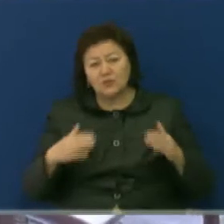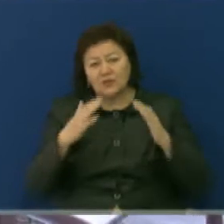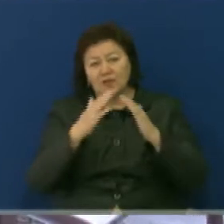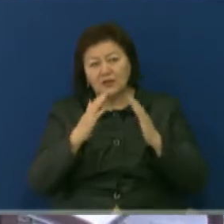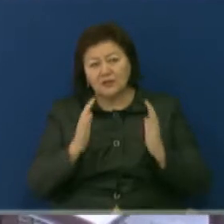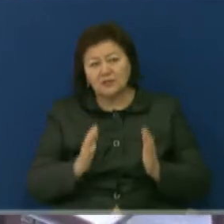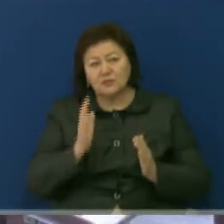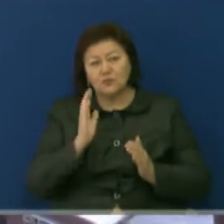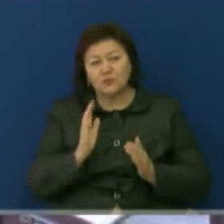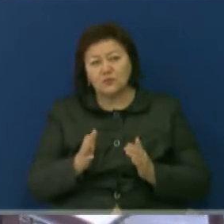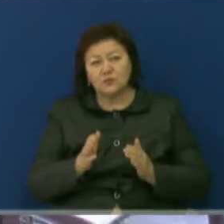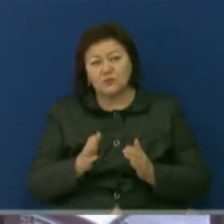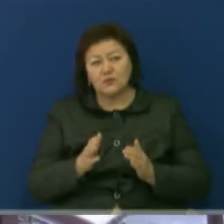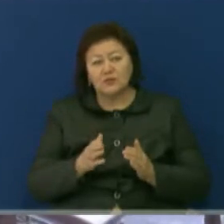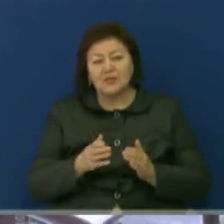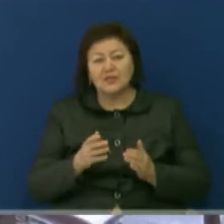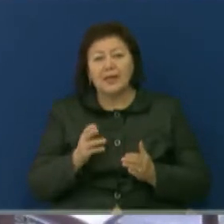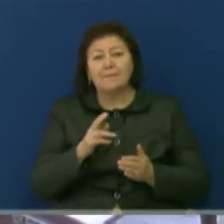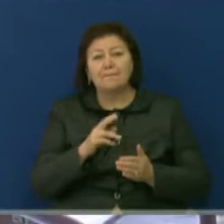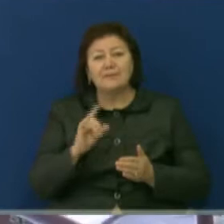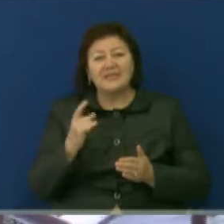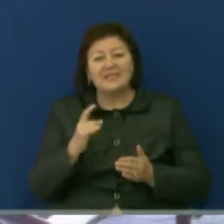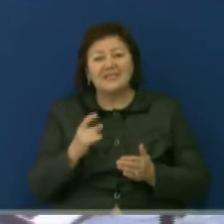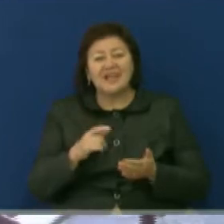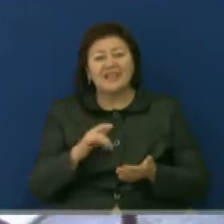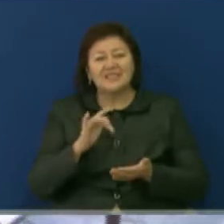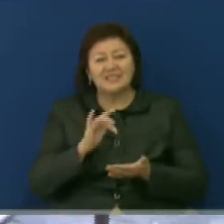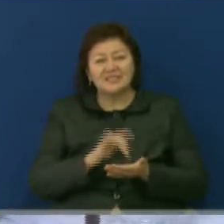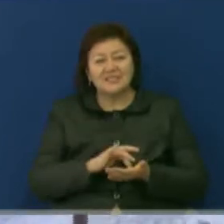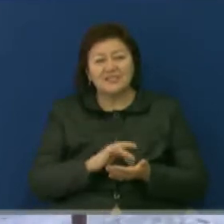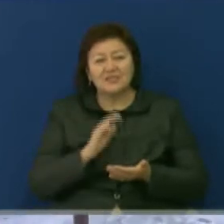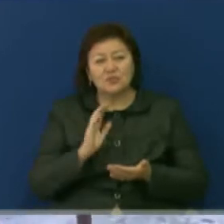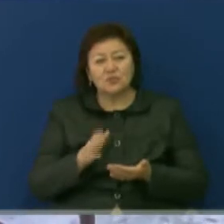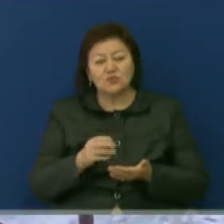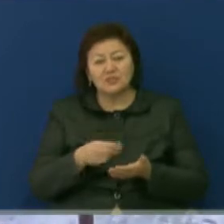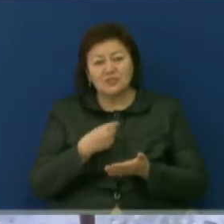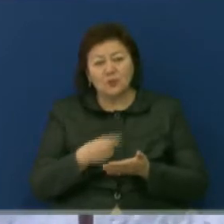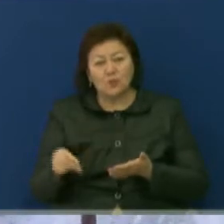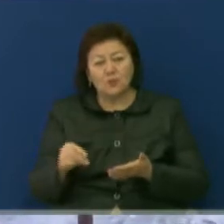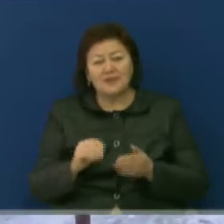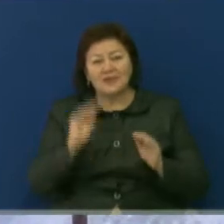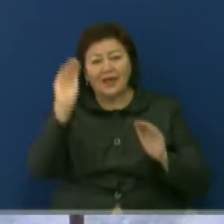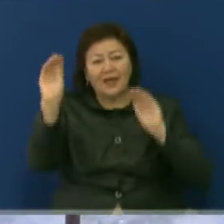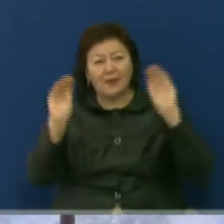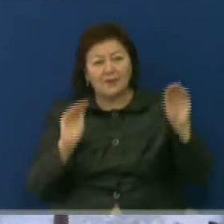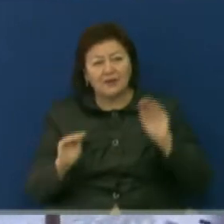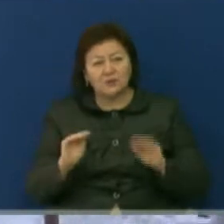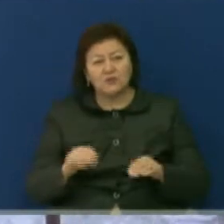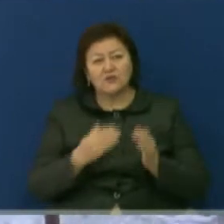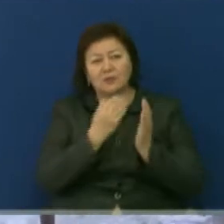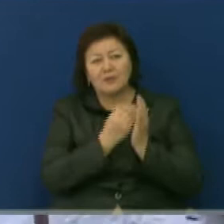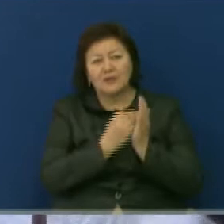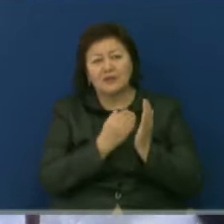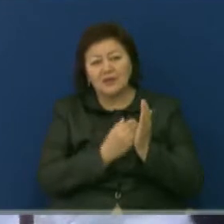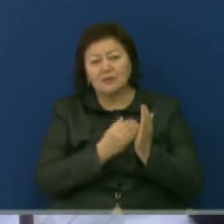аптаның ішінде аяқтаймыз. Ол перинаталдық орталық ретінде жұмыс істейді. Оған жабдық сатып алынды. Сондықтан бұл бағыт бізде бар. Бағдарламалық мәселелерге